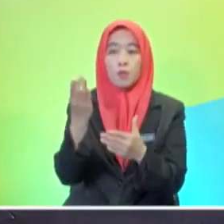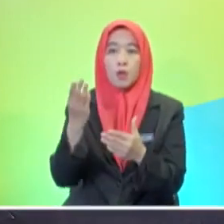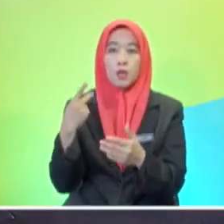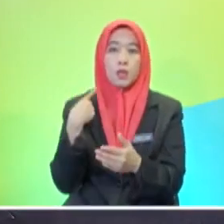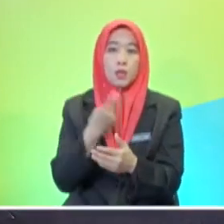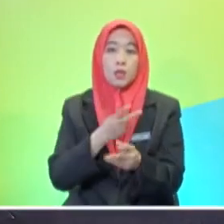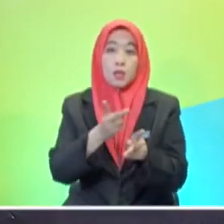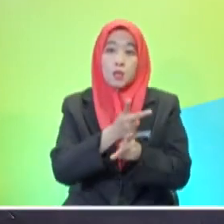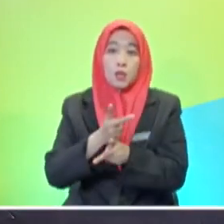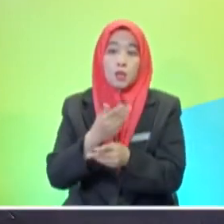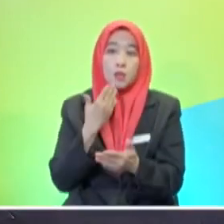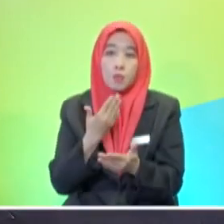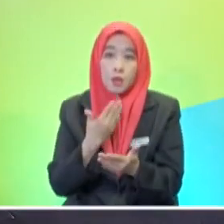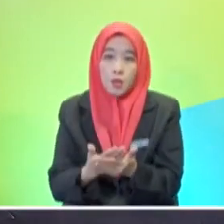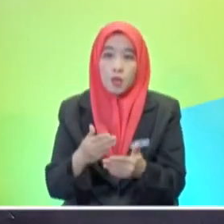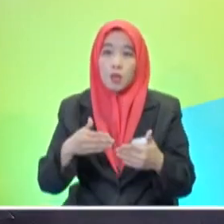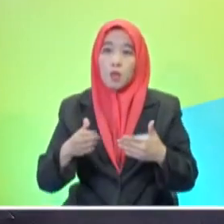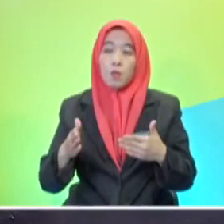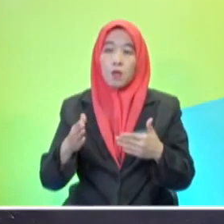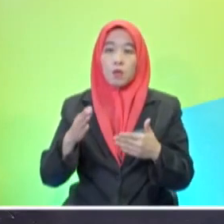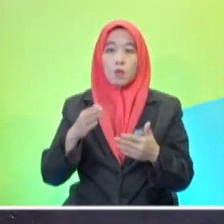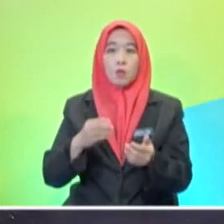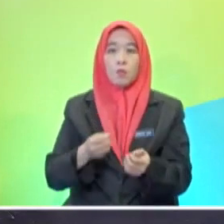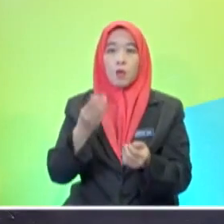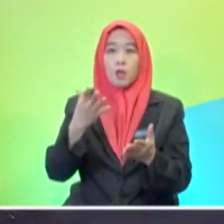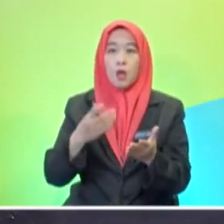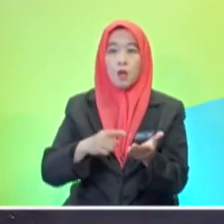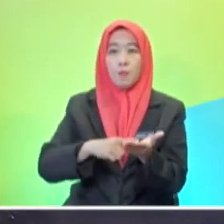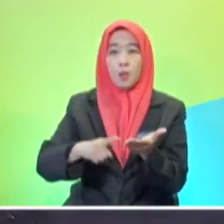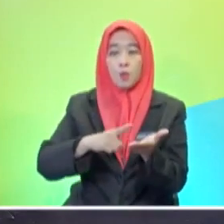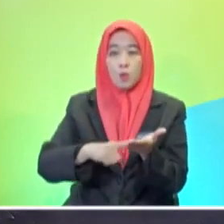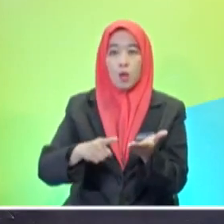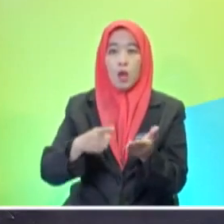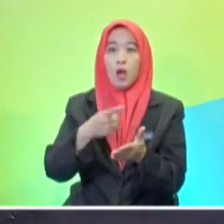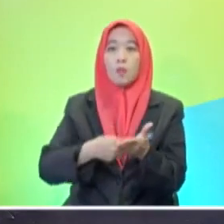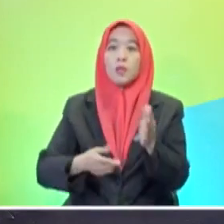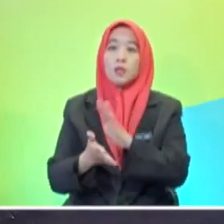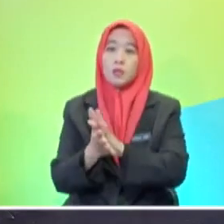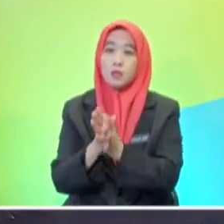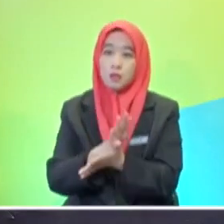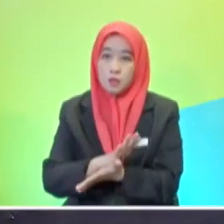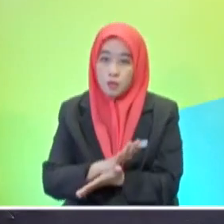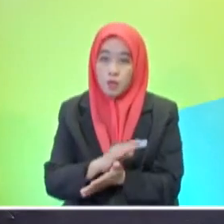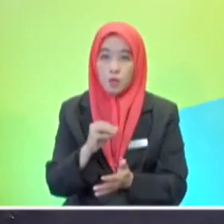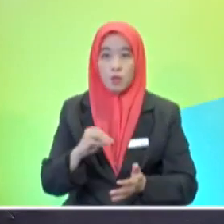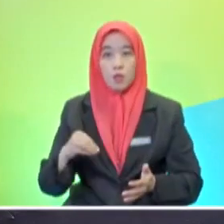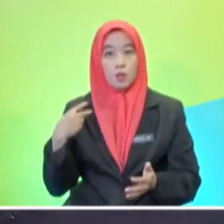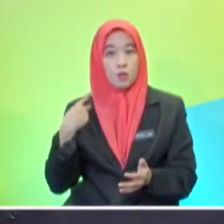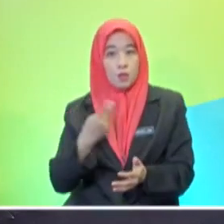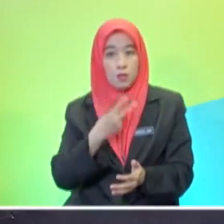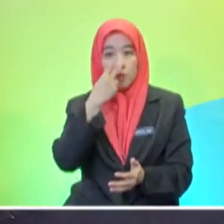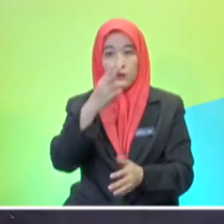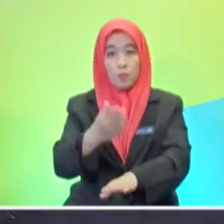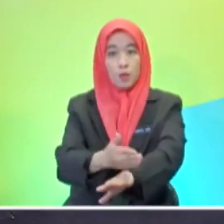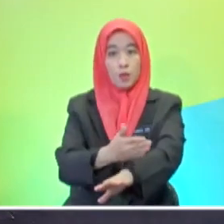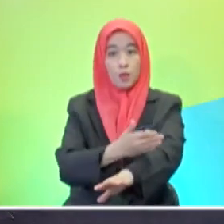minggu, apa yang akan berlaku pada tumbuhan tersebut? Murid-murid, kalau nak tahu, tibalah kita ke peringkat